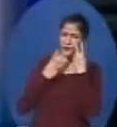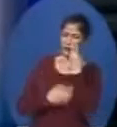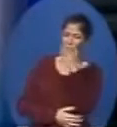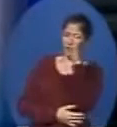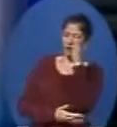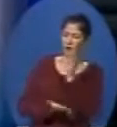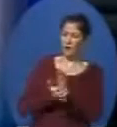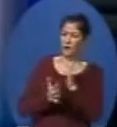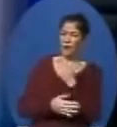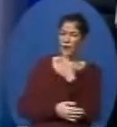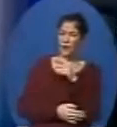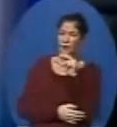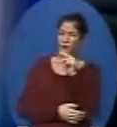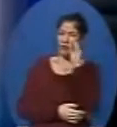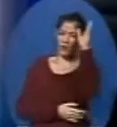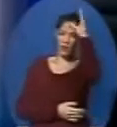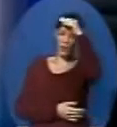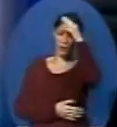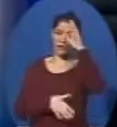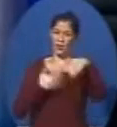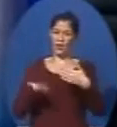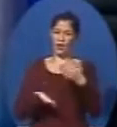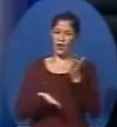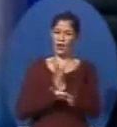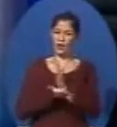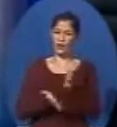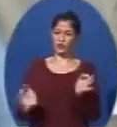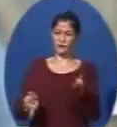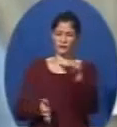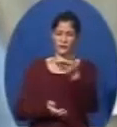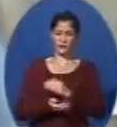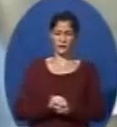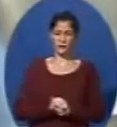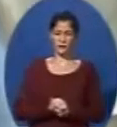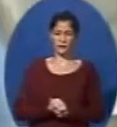בבית המשפט, כאיל אחרי פסק הדין.